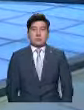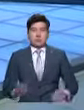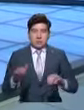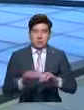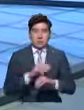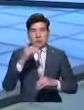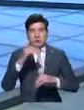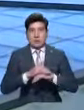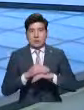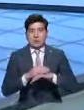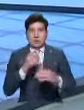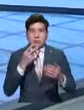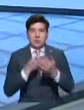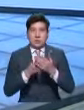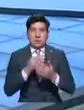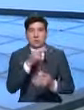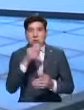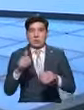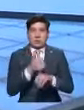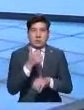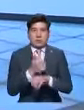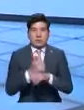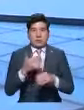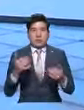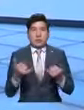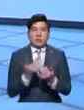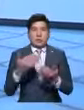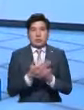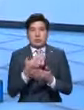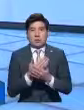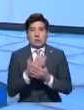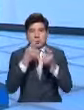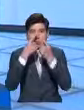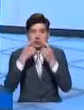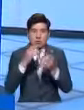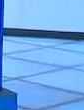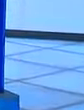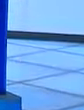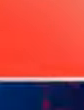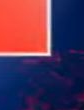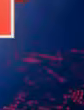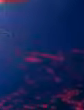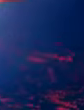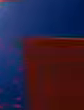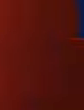Армысыздар, назарларыңызда Астана Таймс, студияда Дастан Сейлханұлы, әріптесім Ғаламат Айдарбеков. Бүгін көретіндеріңіз.